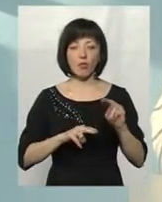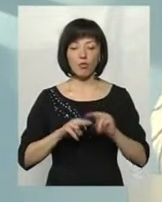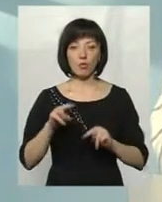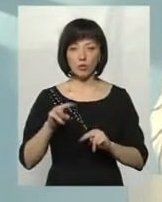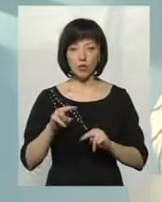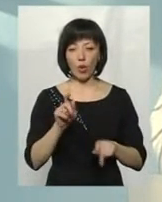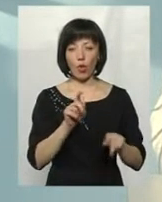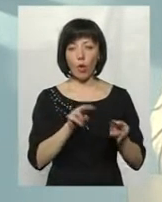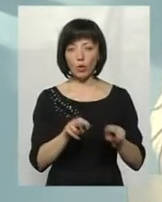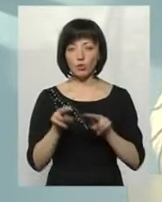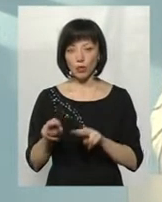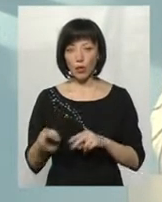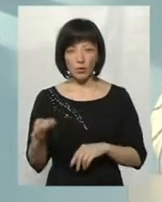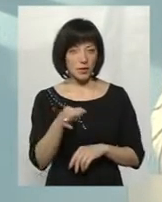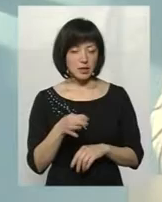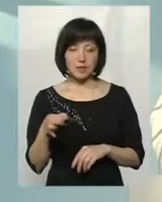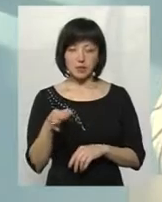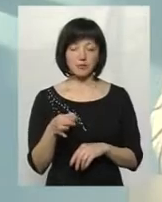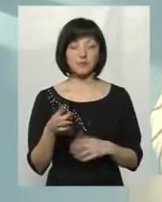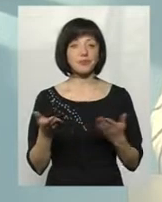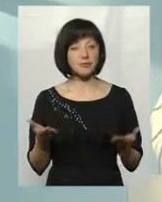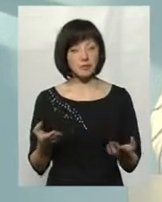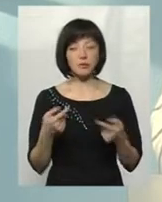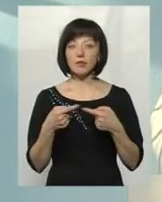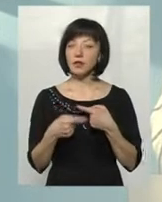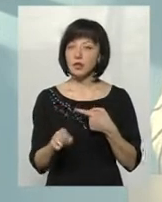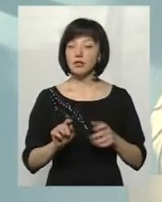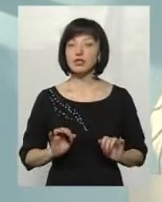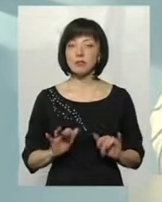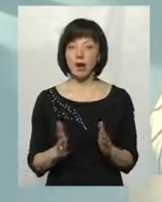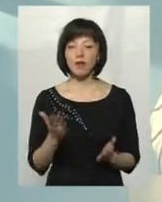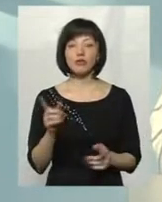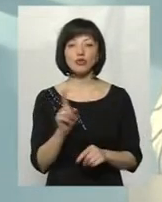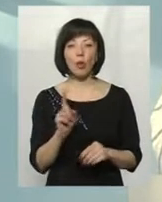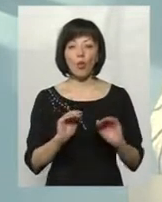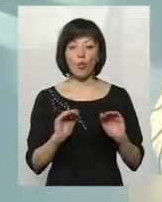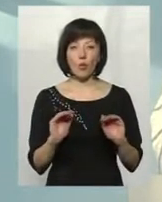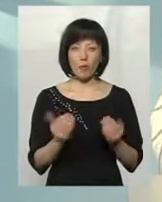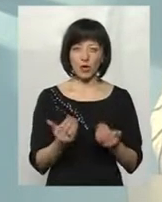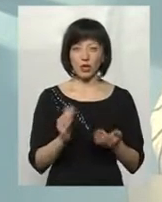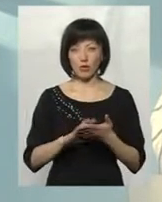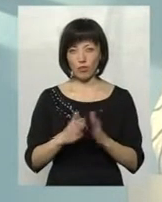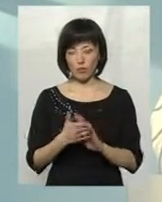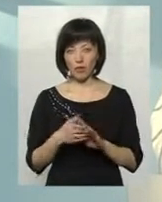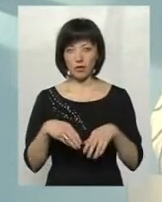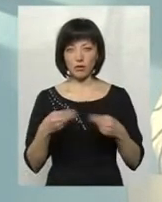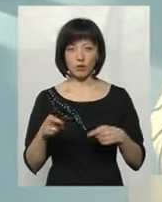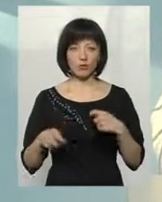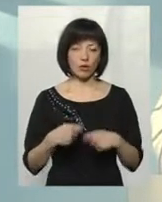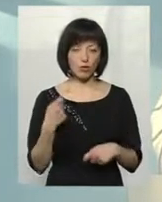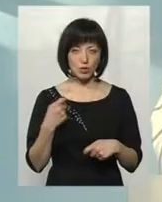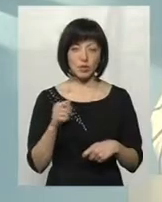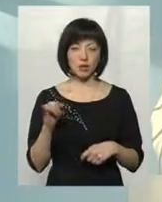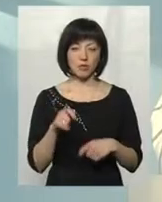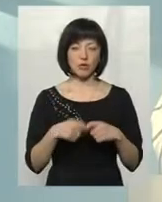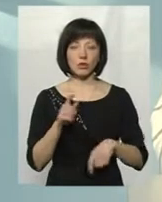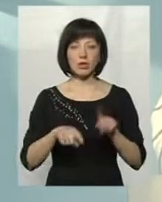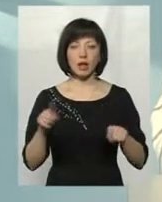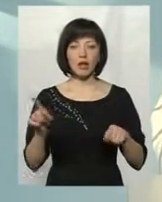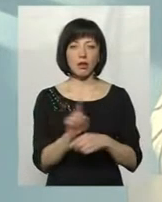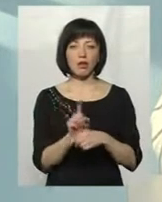обласній. Інша справа, що умови обмеження в деяких випадках видаються з порушеннями і порушуються